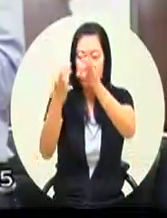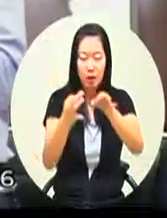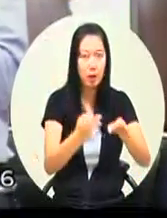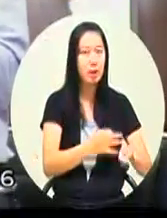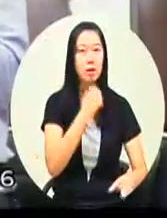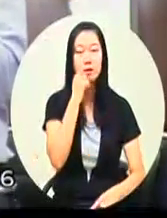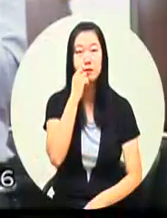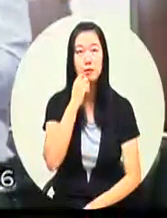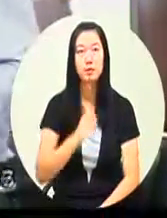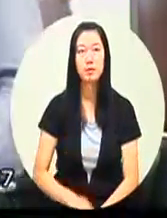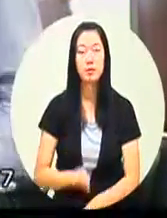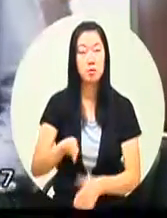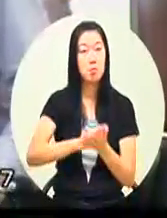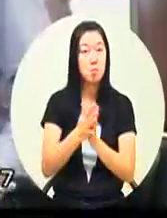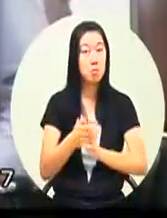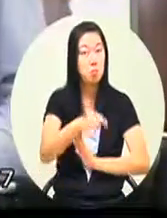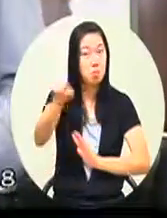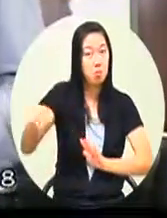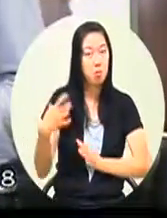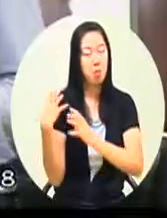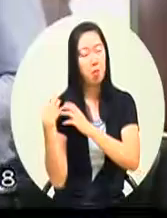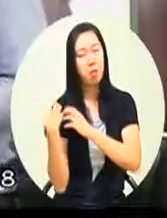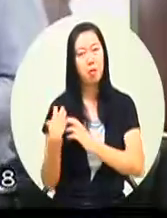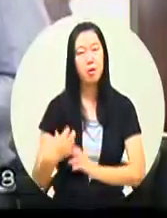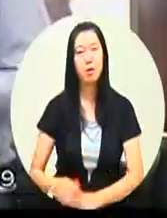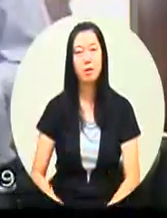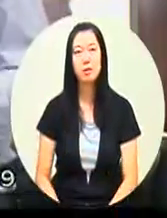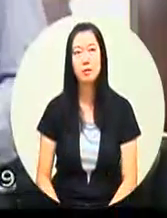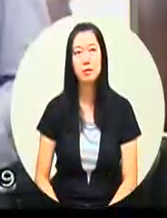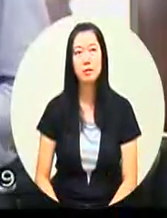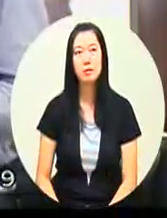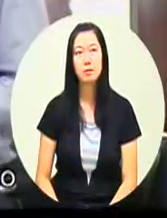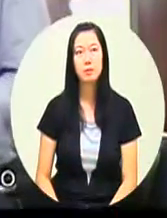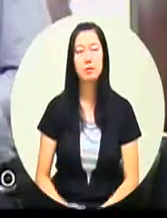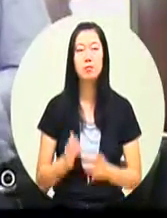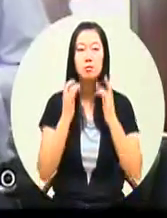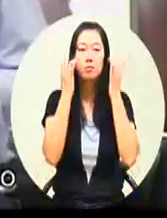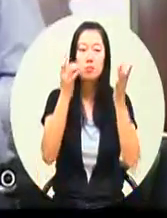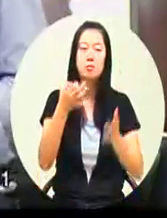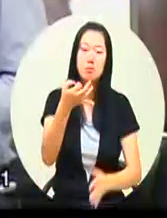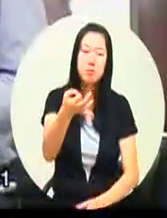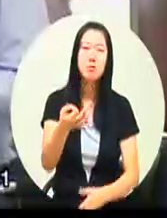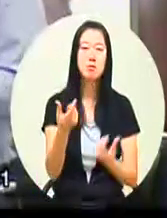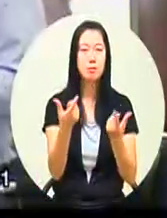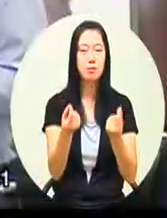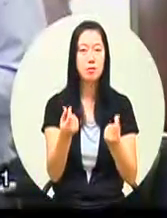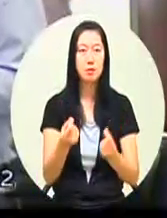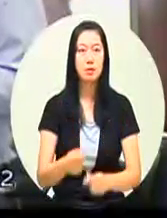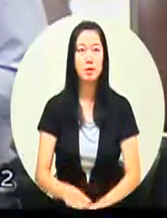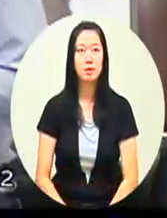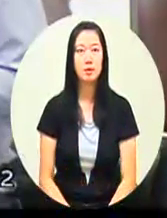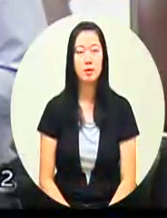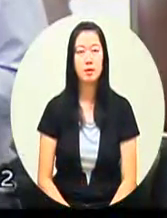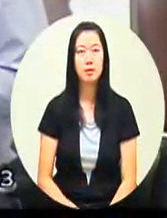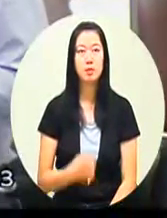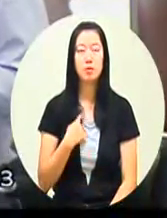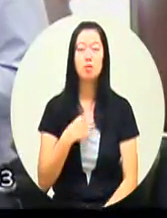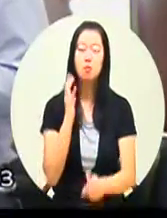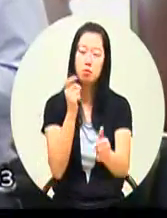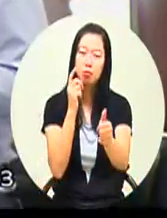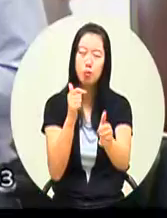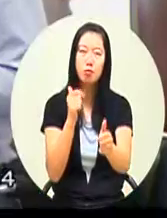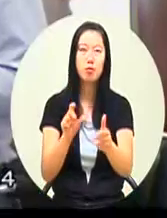家也是负担，但是也是很大，菜籽也同样，这也是进前啊，嘛是工作者，就是